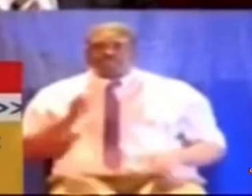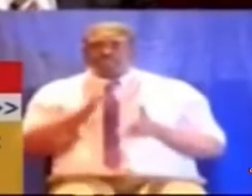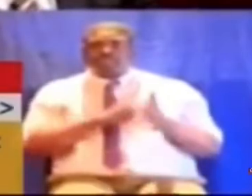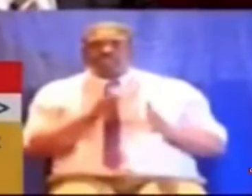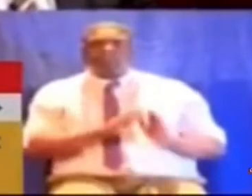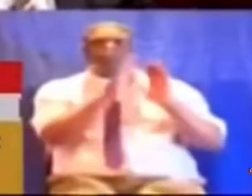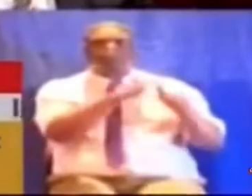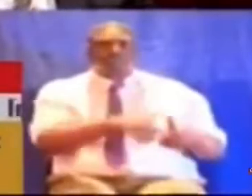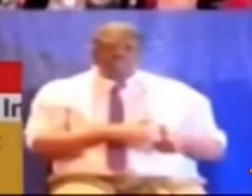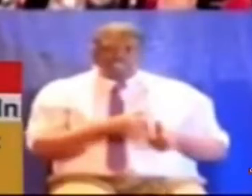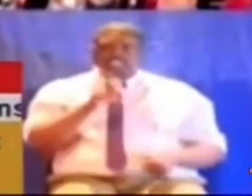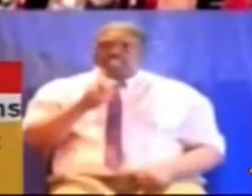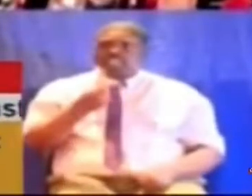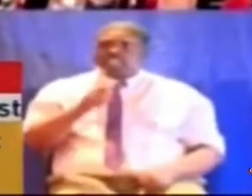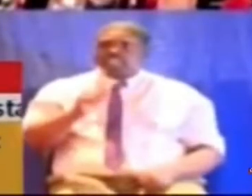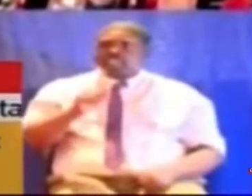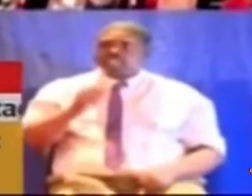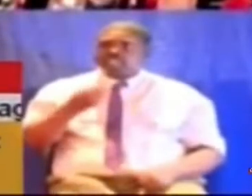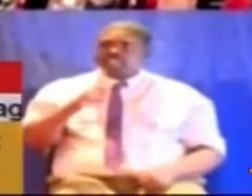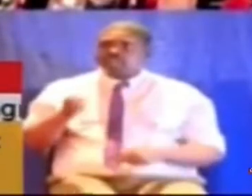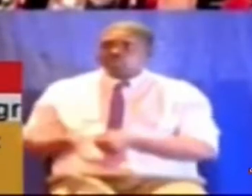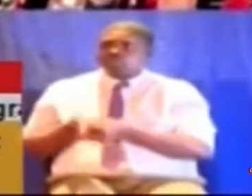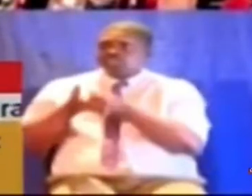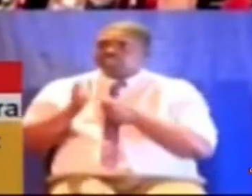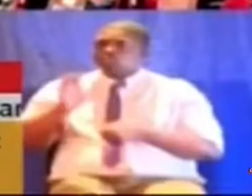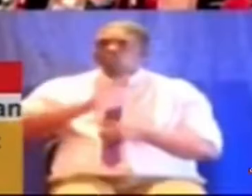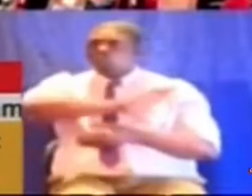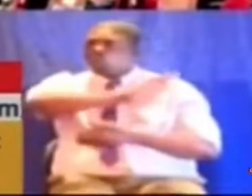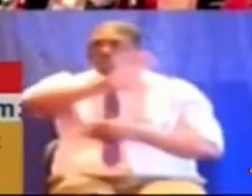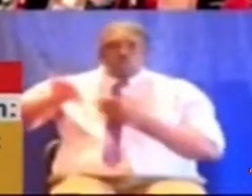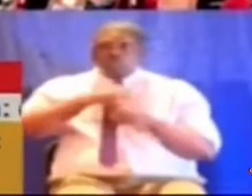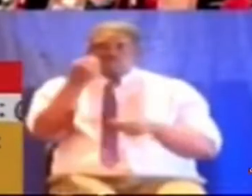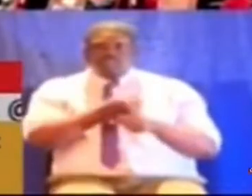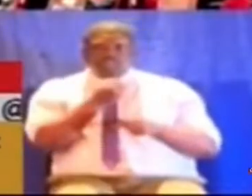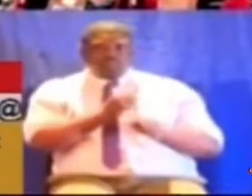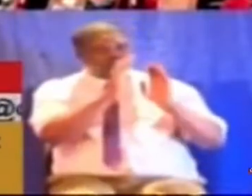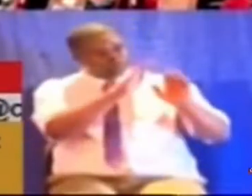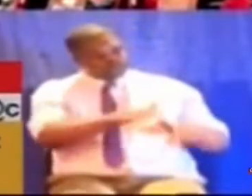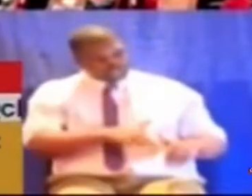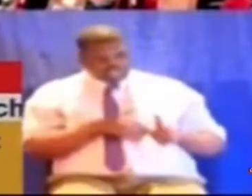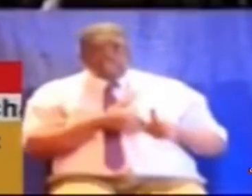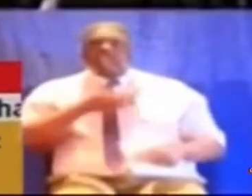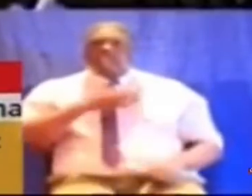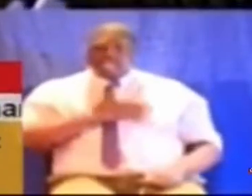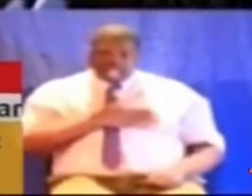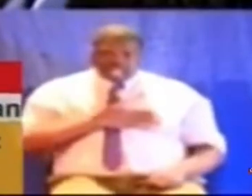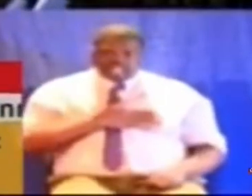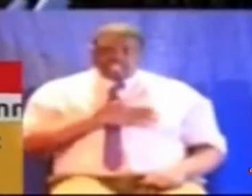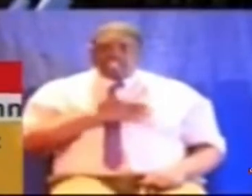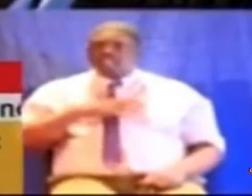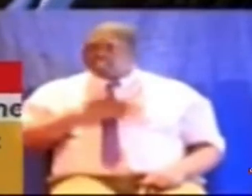Katibu wa Bunge ndugu Steven Kagaigai na wasaidizi wako wote, watumishi wa Bunge, asanteni sana sana